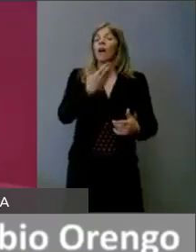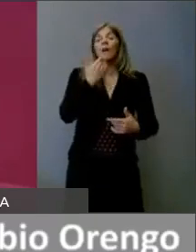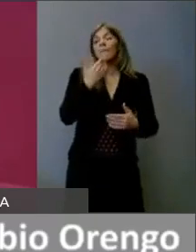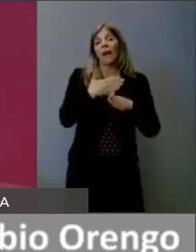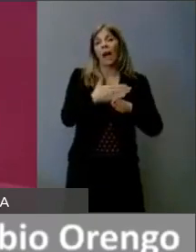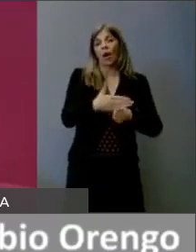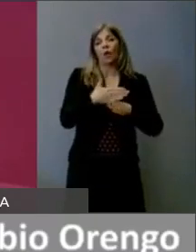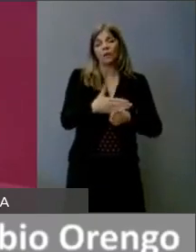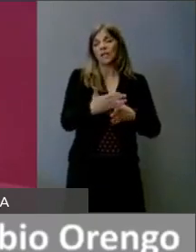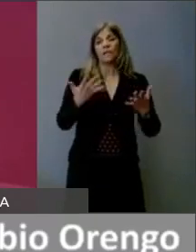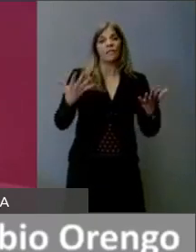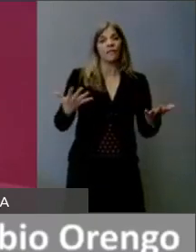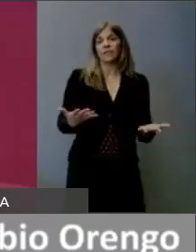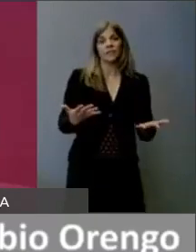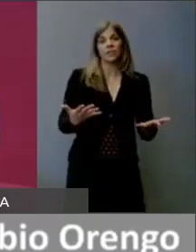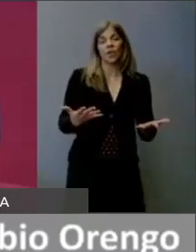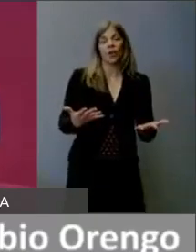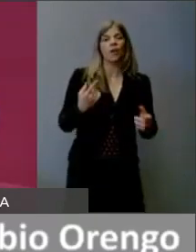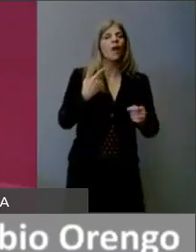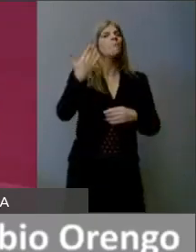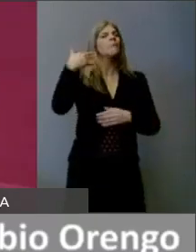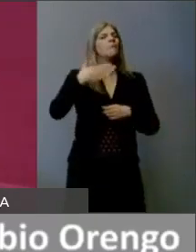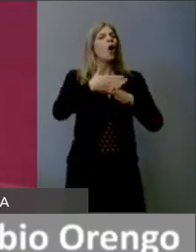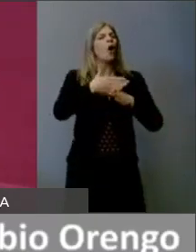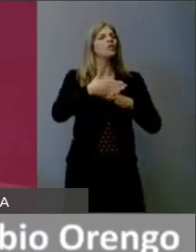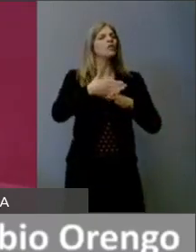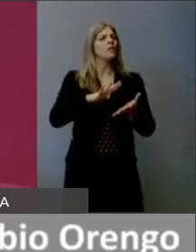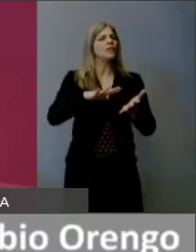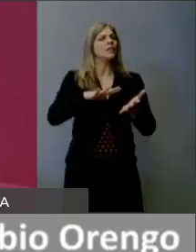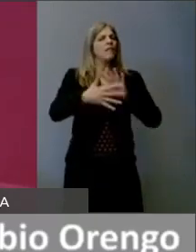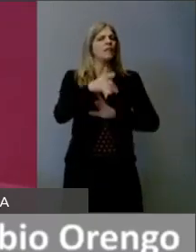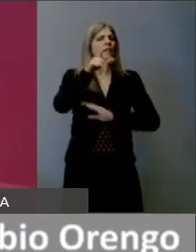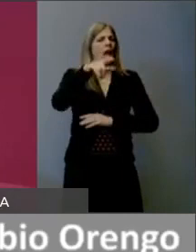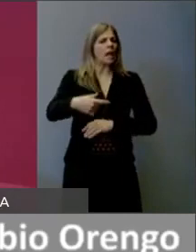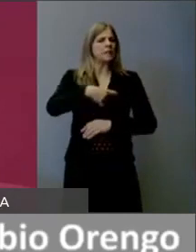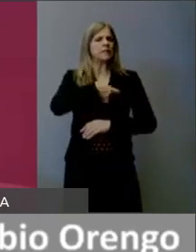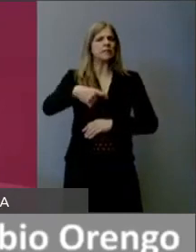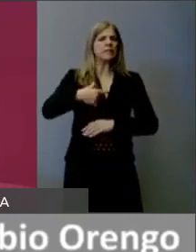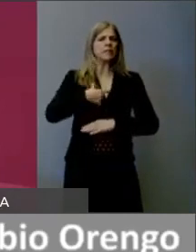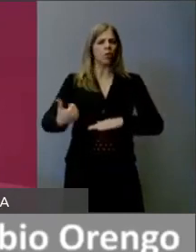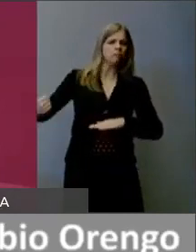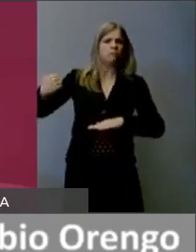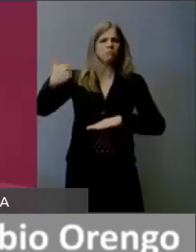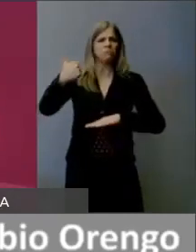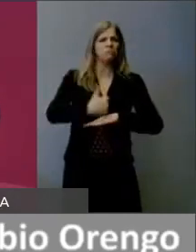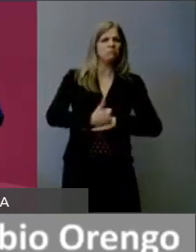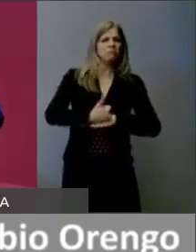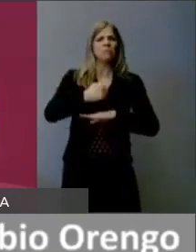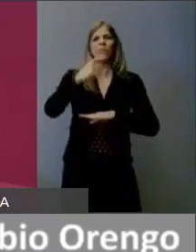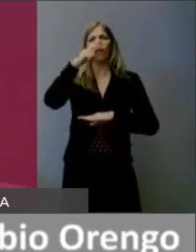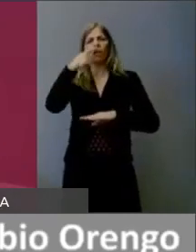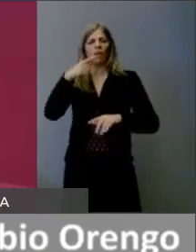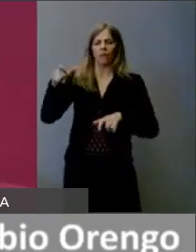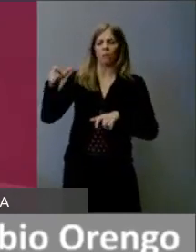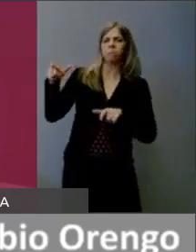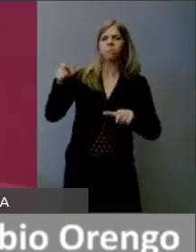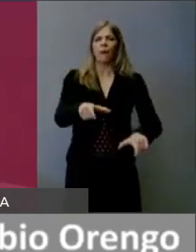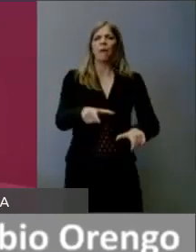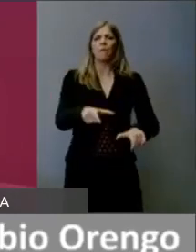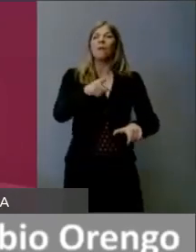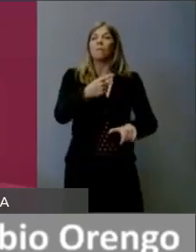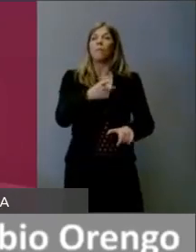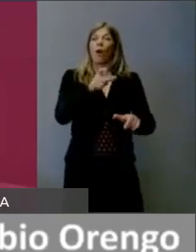stata assolutamente sostituita dall'arroganza di un sindaco che impone alla società e attraverso i suoi